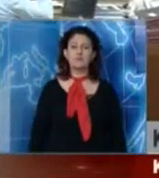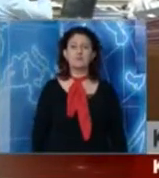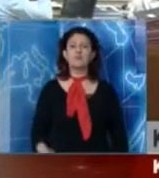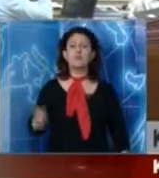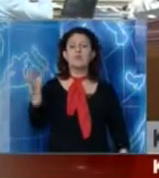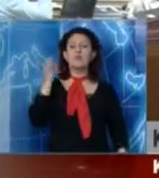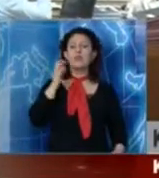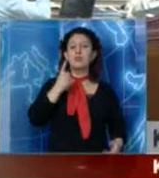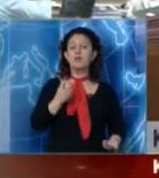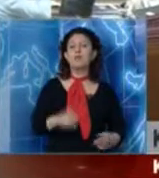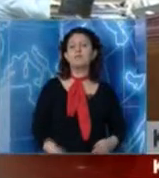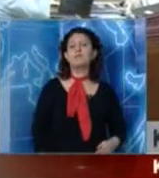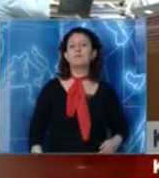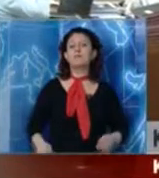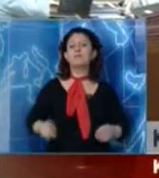Dinliyor değil mi?